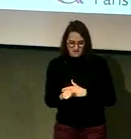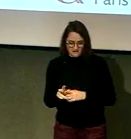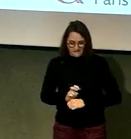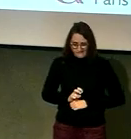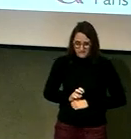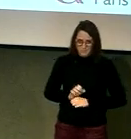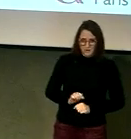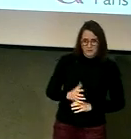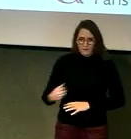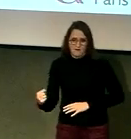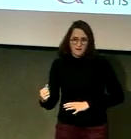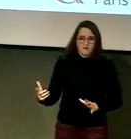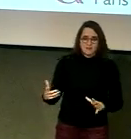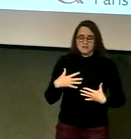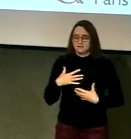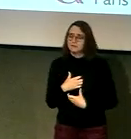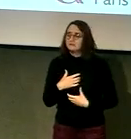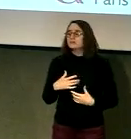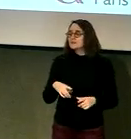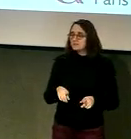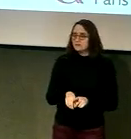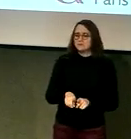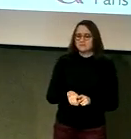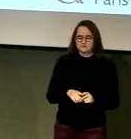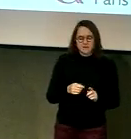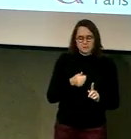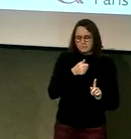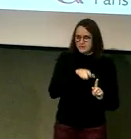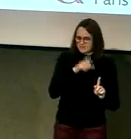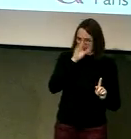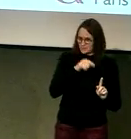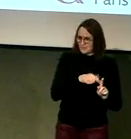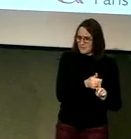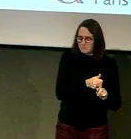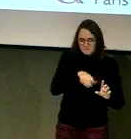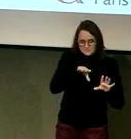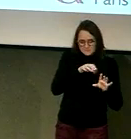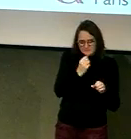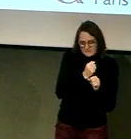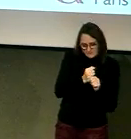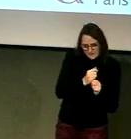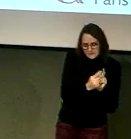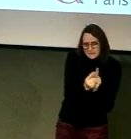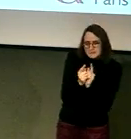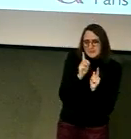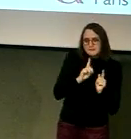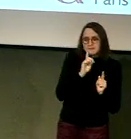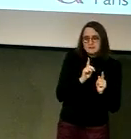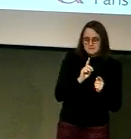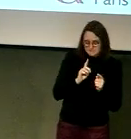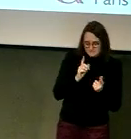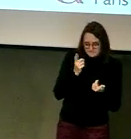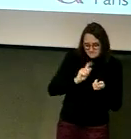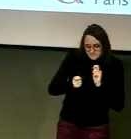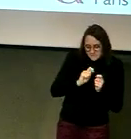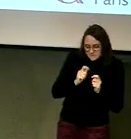d'autres craintes aussi dans un travail fait par l'une de mes étudiantes qui avait discuté avec des femmes sur pourquoi